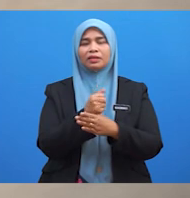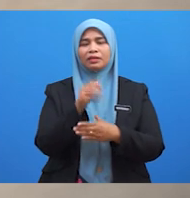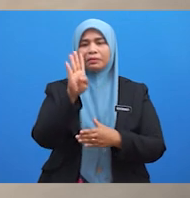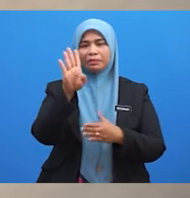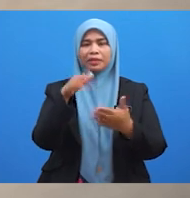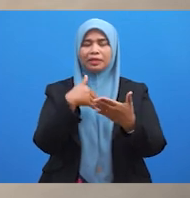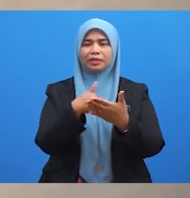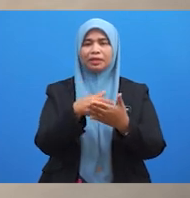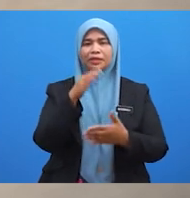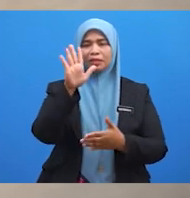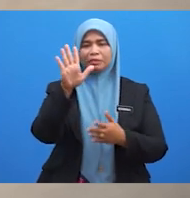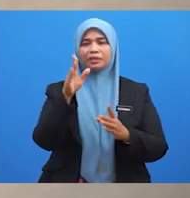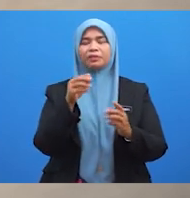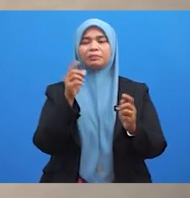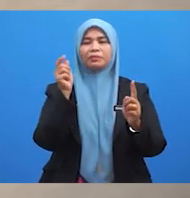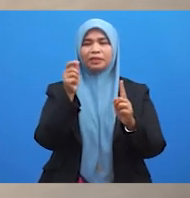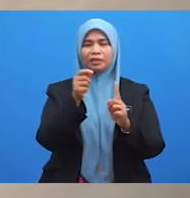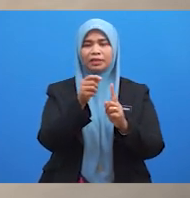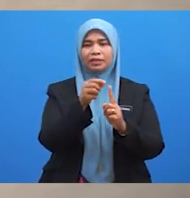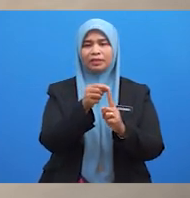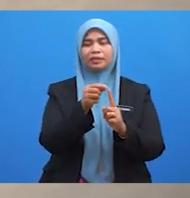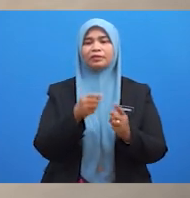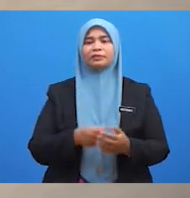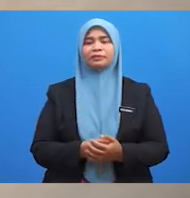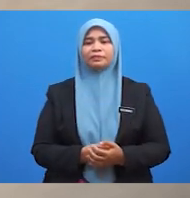hingga 5 patah perkataan.